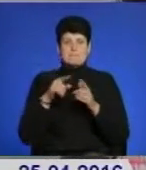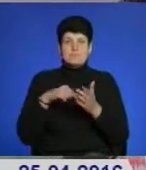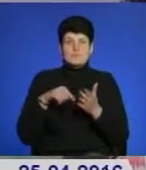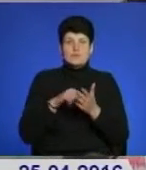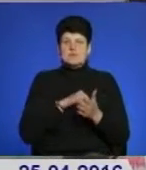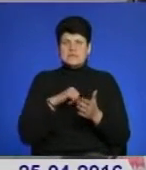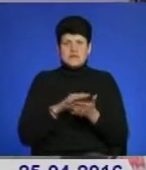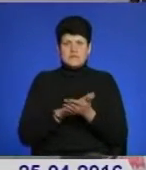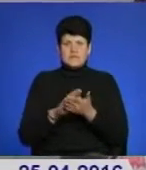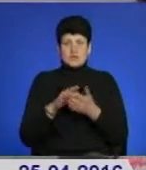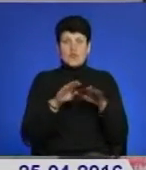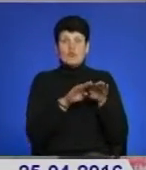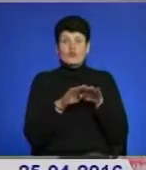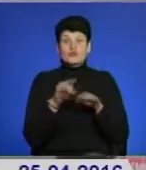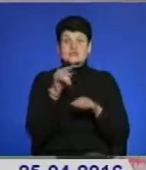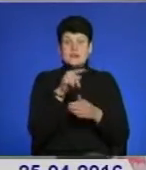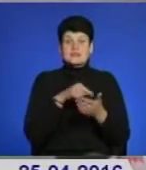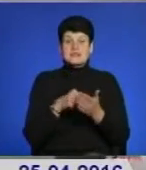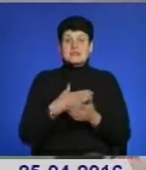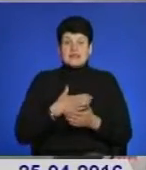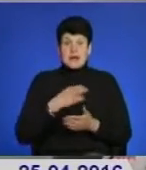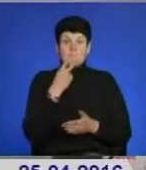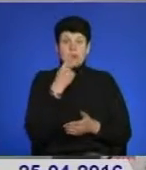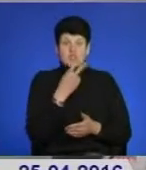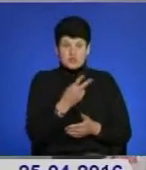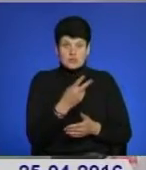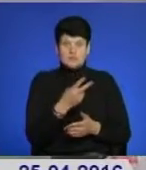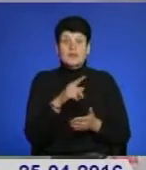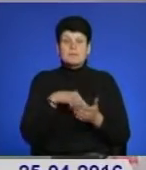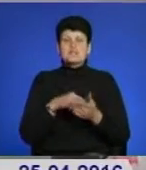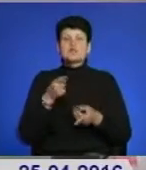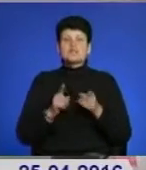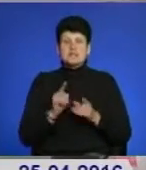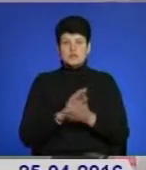чистим. Порівняно з тими містами, які я бачила, то місто